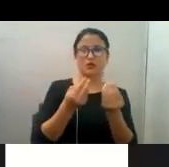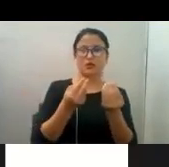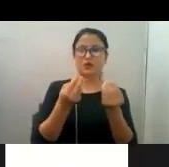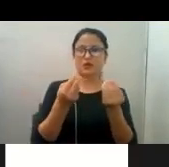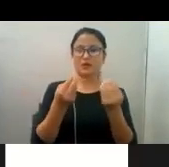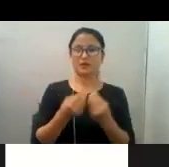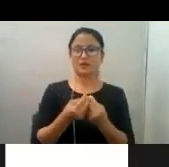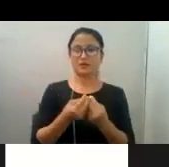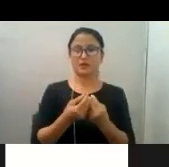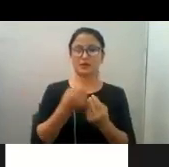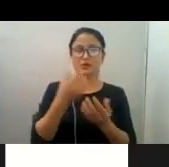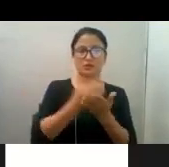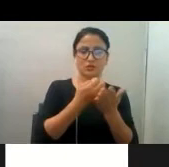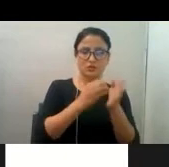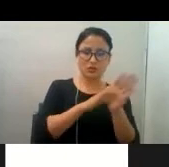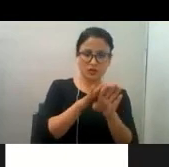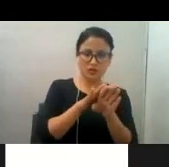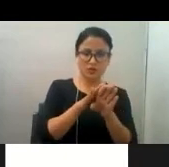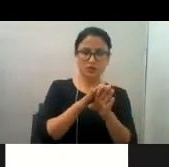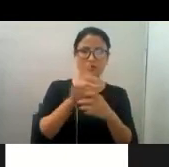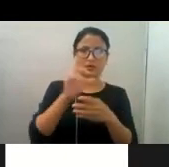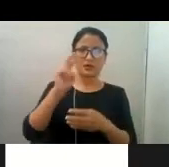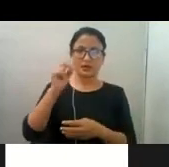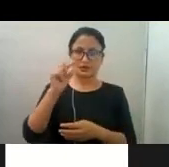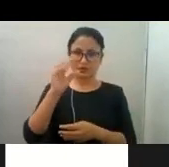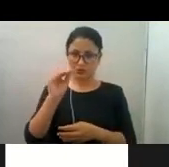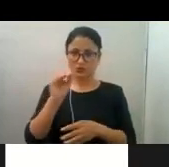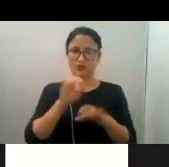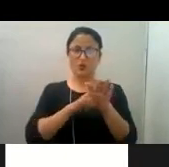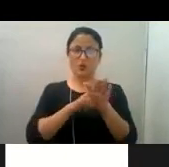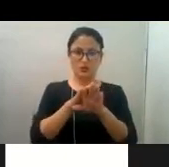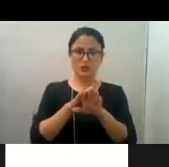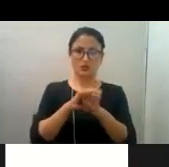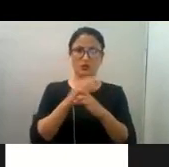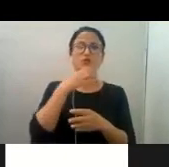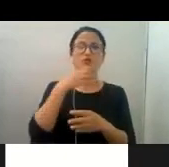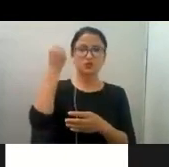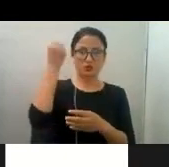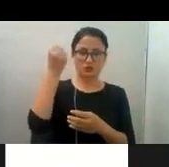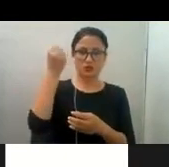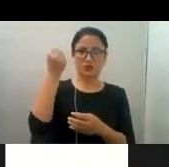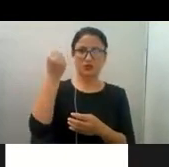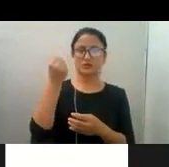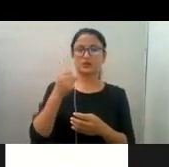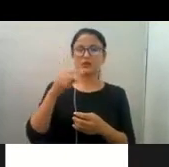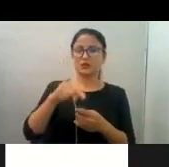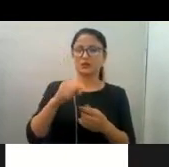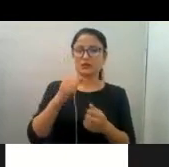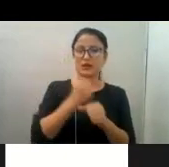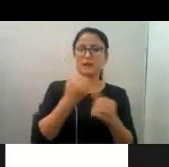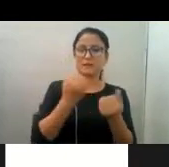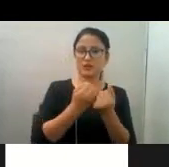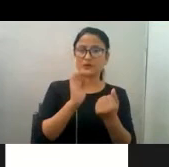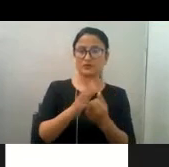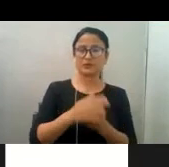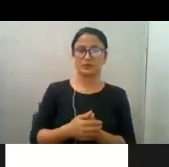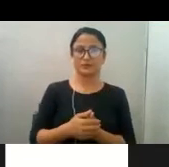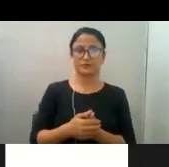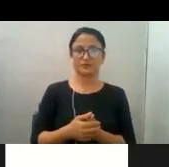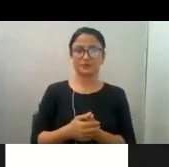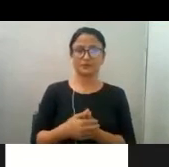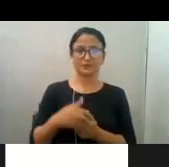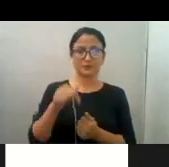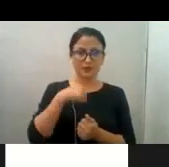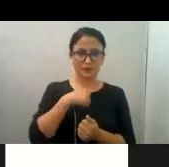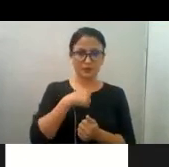जुन कति संस्थाहरू कति एनजिओहरूले चाहिँ यो सुसाइड प्रिभेन्सन मेकानिजमलाई चाहिँ काम गरिरहनु भएको छ तर